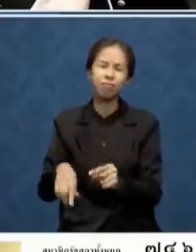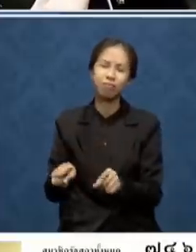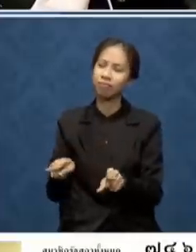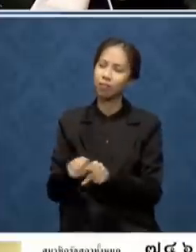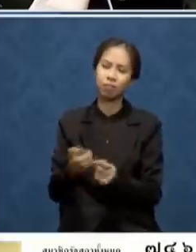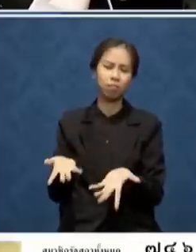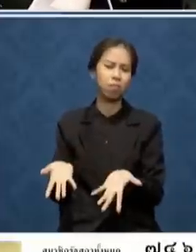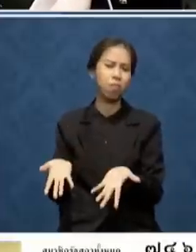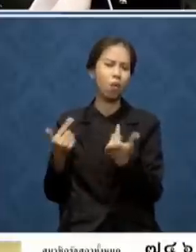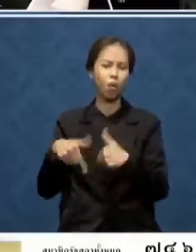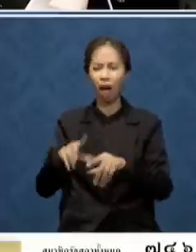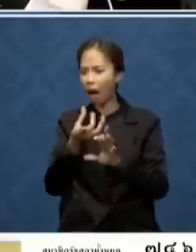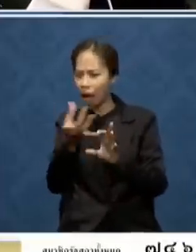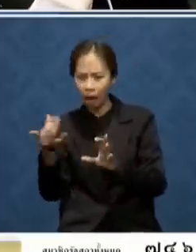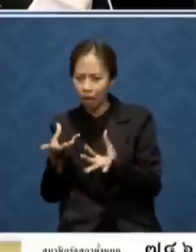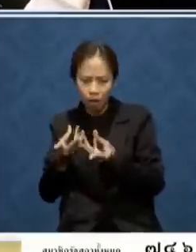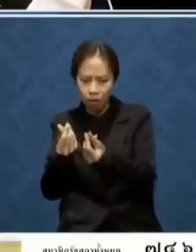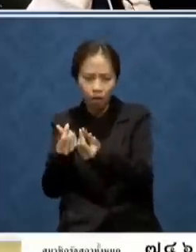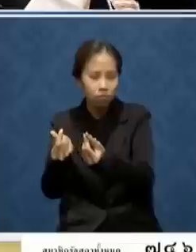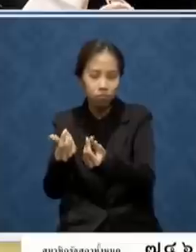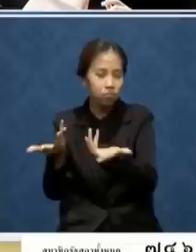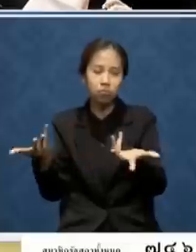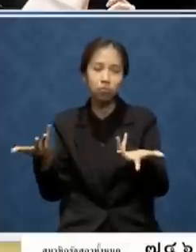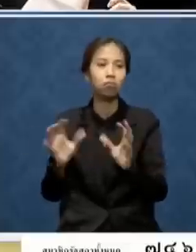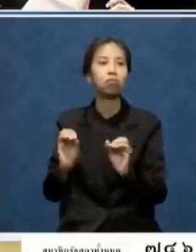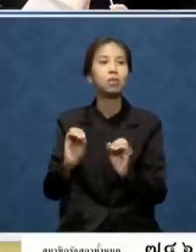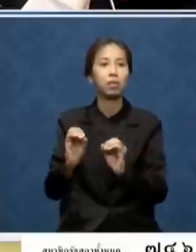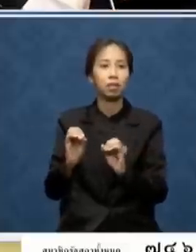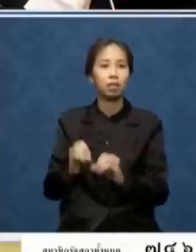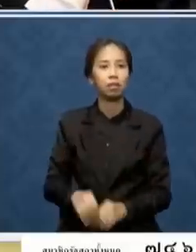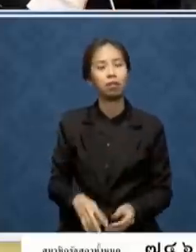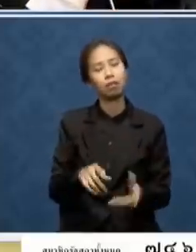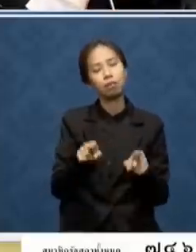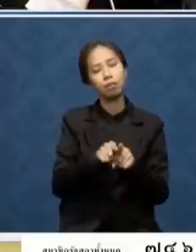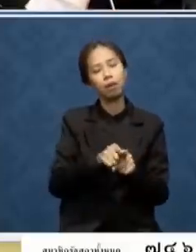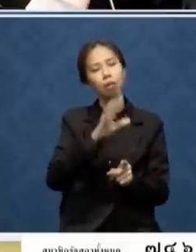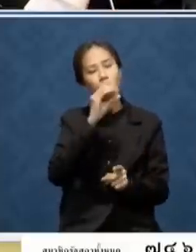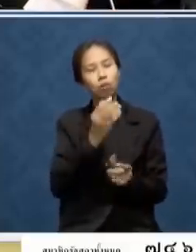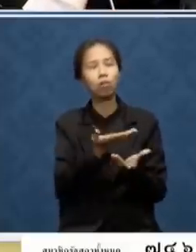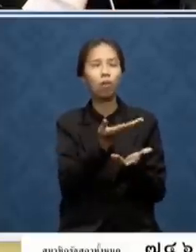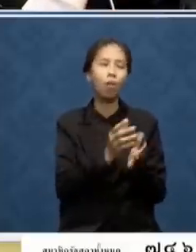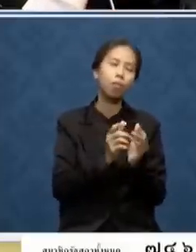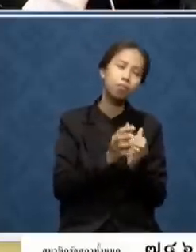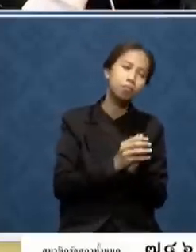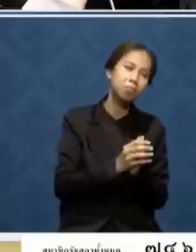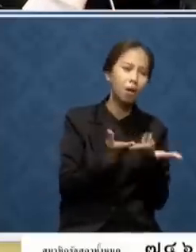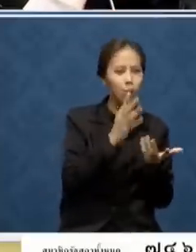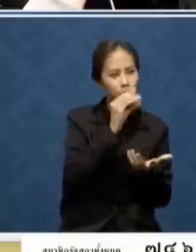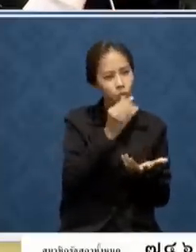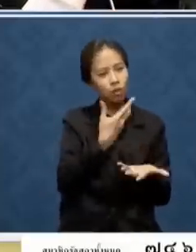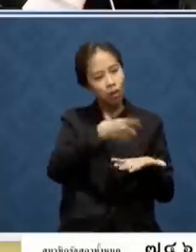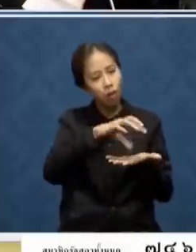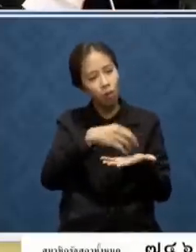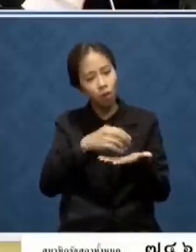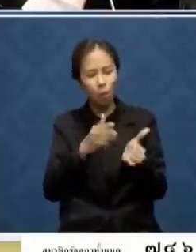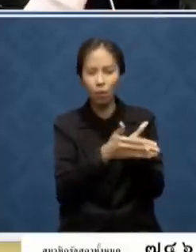เบาหวิวแทบไม่ได้บอกอะไรกับเราเลยมีแต่คำอธิษฐานลอยๆมีแต่คำกว้างๆแบบพูดอีกก็ถูก